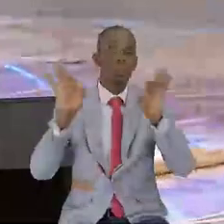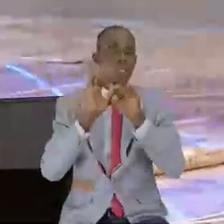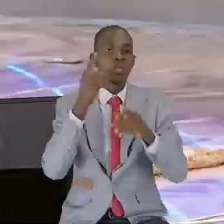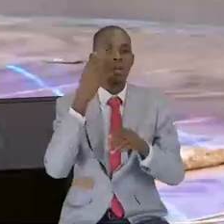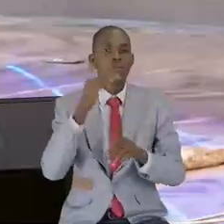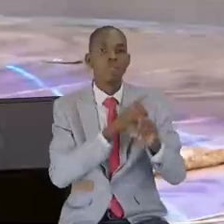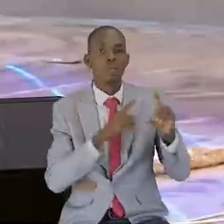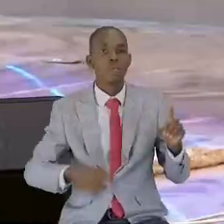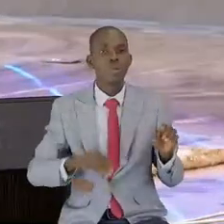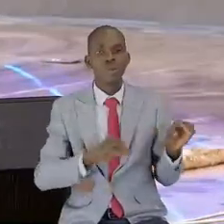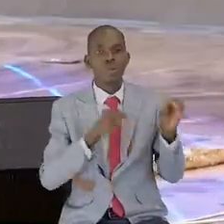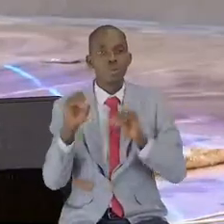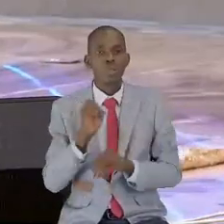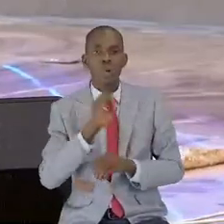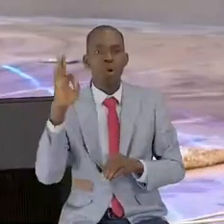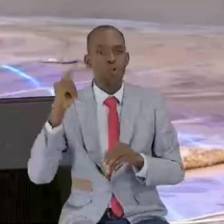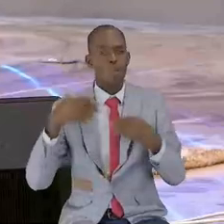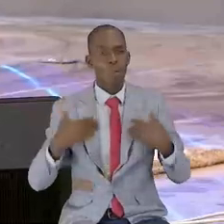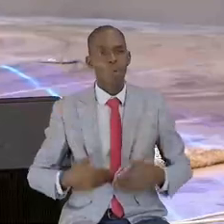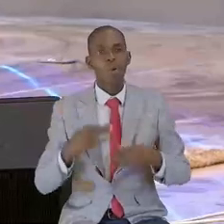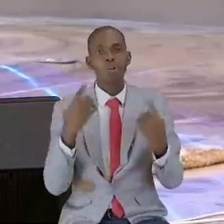Le dépouillement du corps de la chair